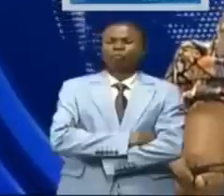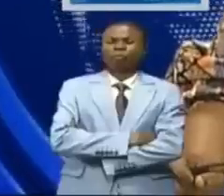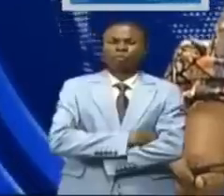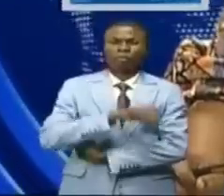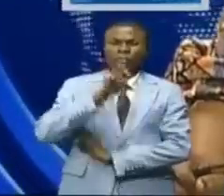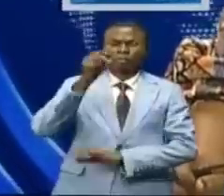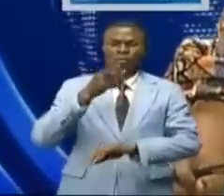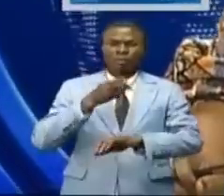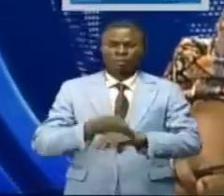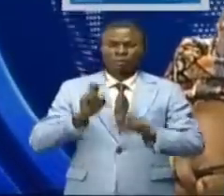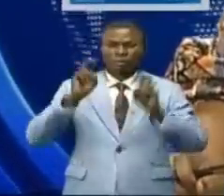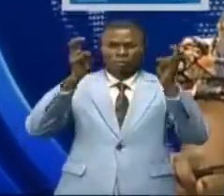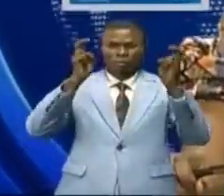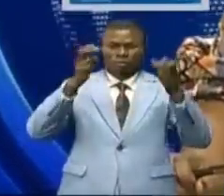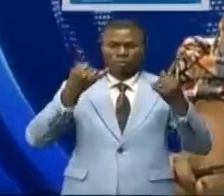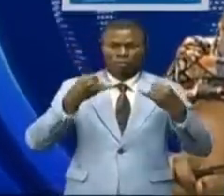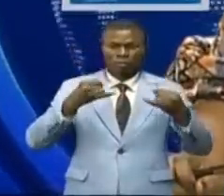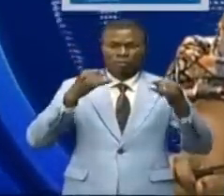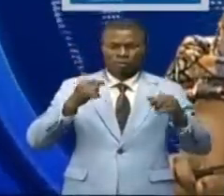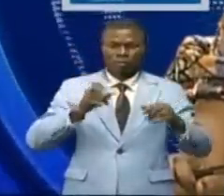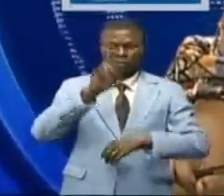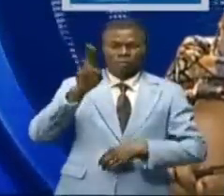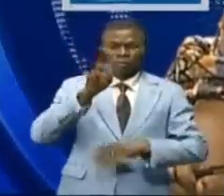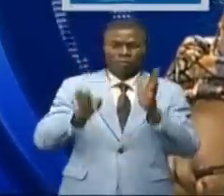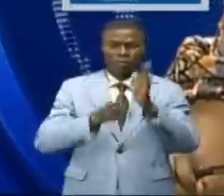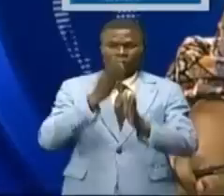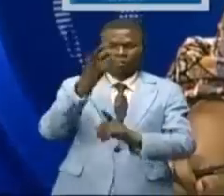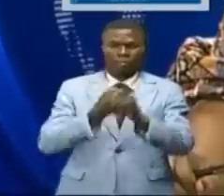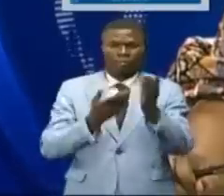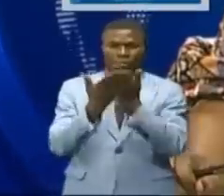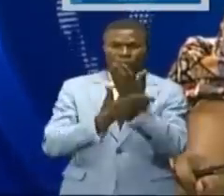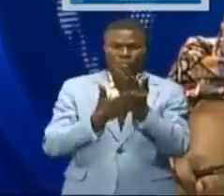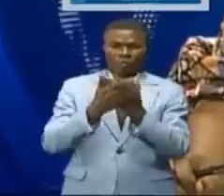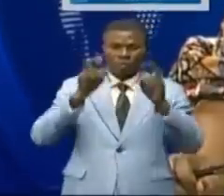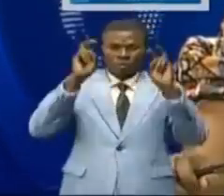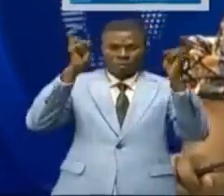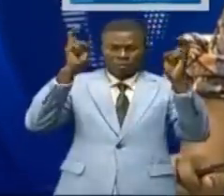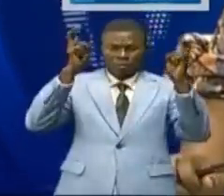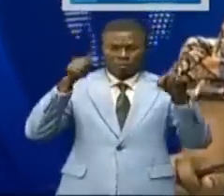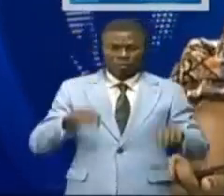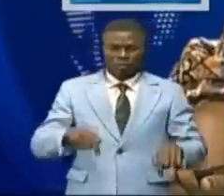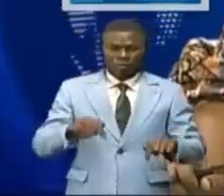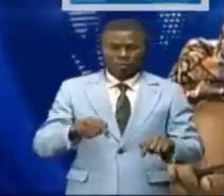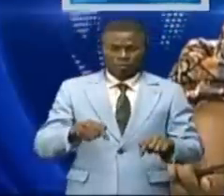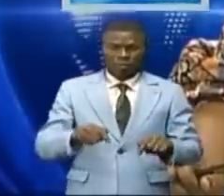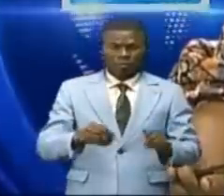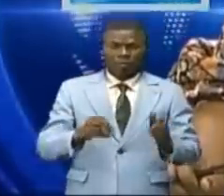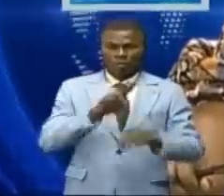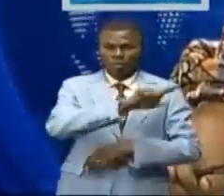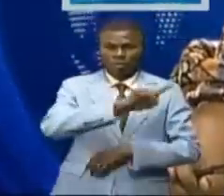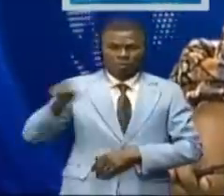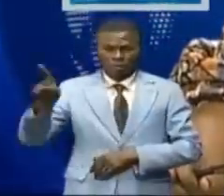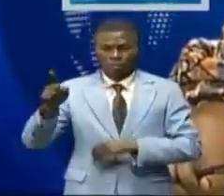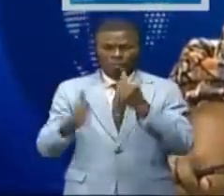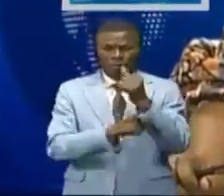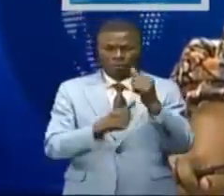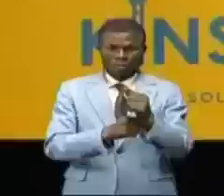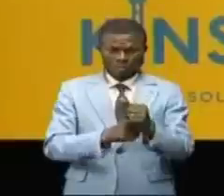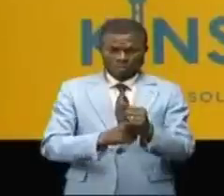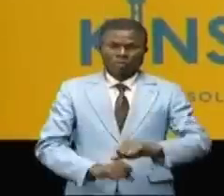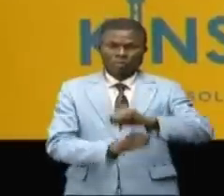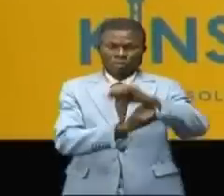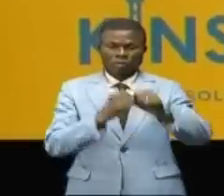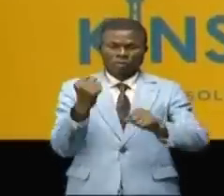Il est 20h, voici les titres de l'actualité de ce vendredi 14 juillet. À la une ce soir, 1000 bénévoles pour couvrir les 9e Jeux